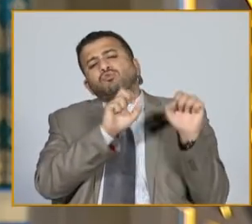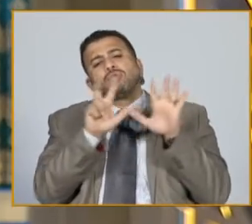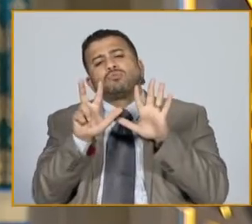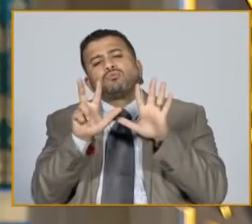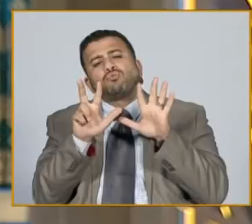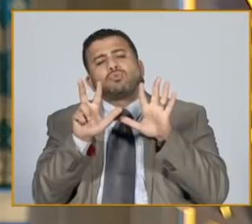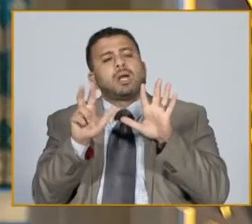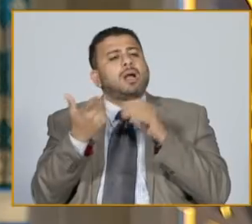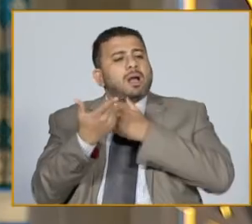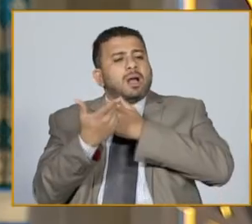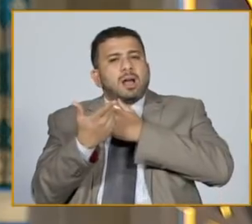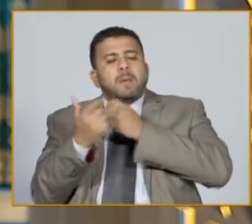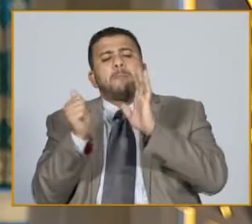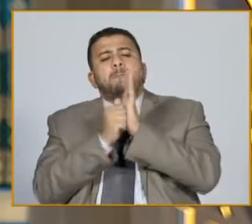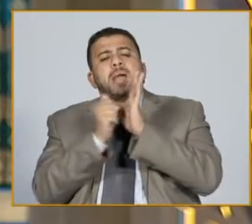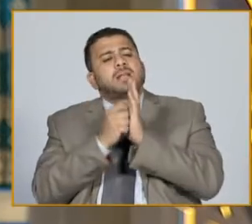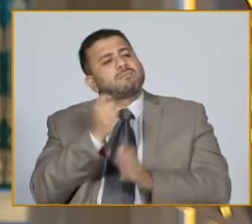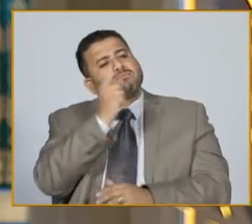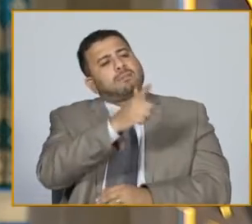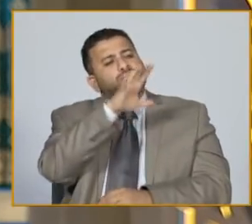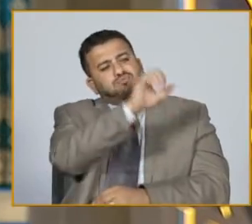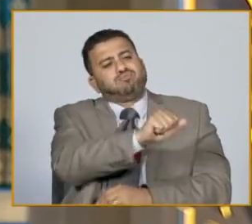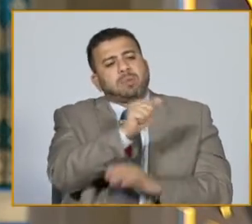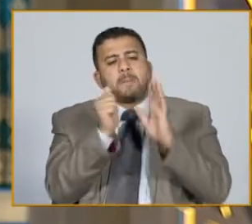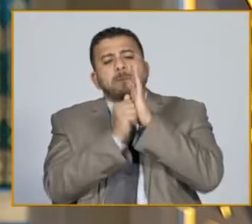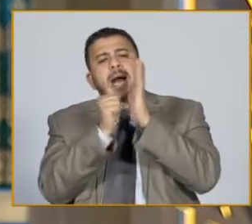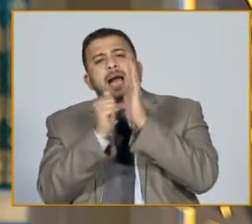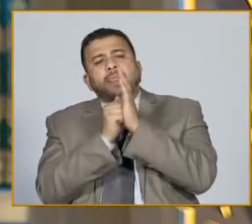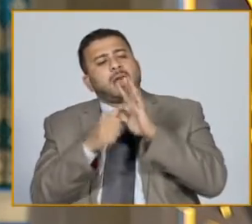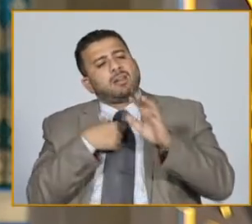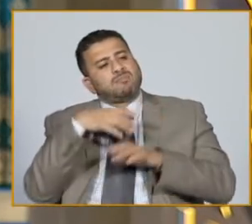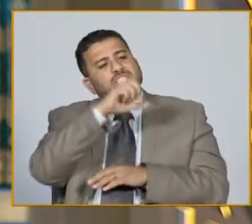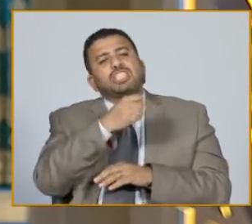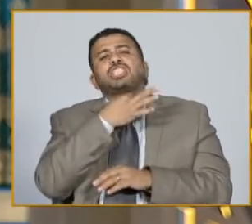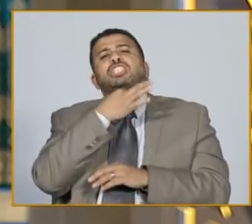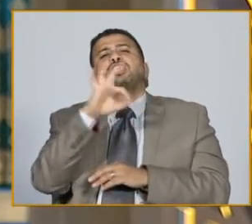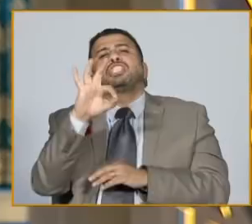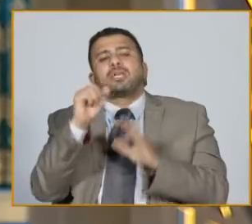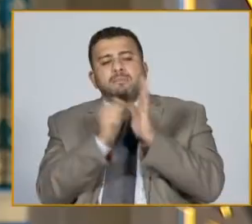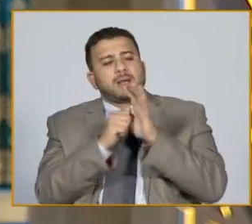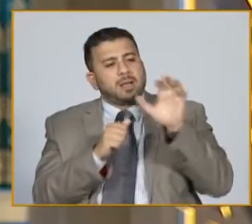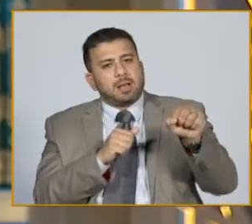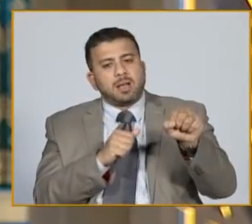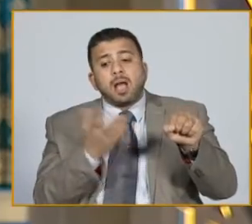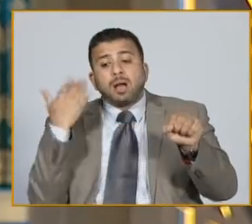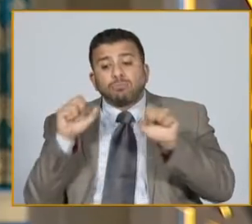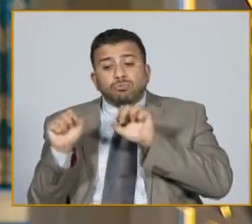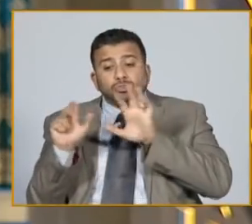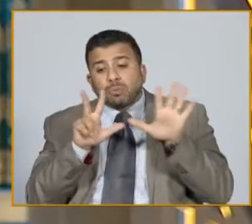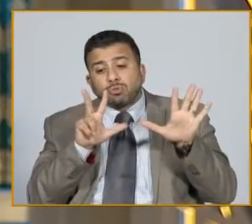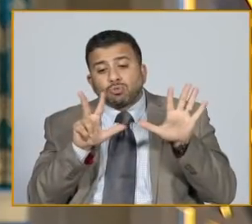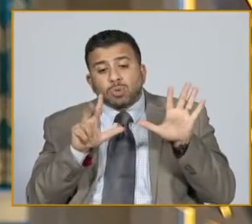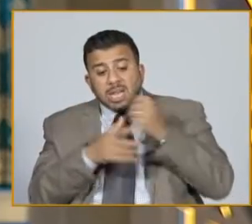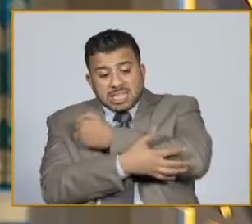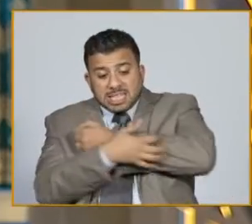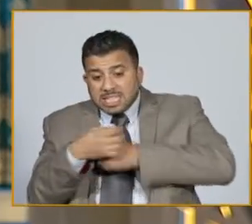الحول 12 شهر قمري أخوي أبو خطاب، فما دام اشتريت به بيت للسكنة ما عليه زكاة، ما عليه زكاة بارك